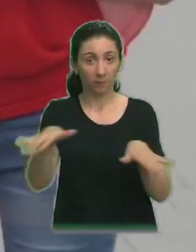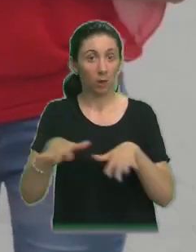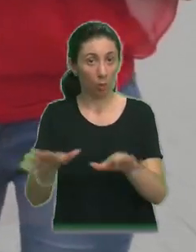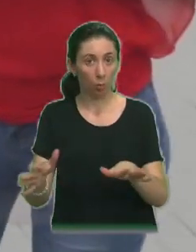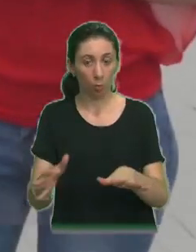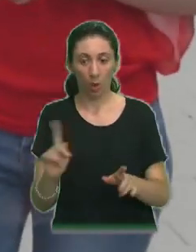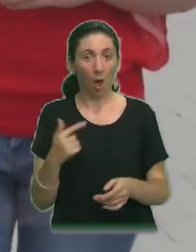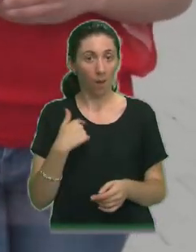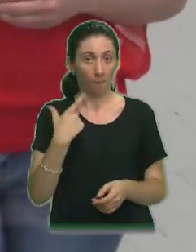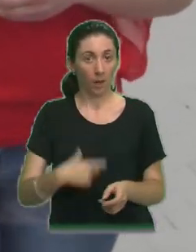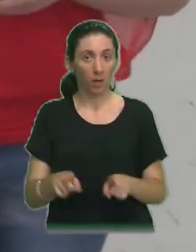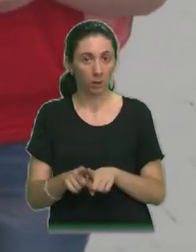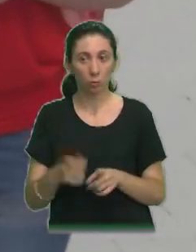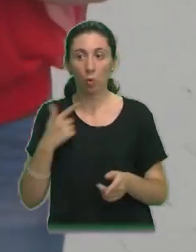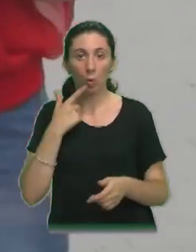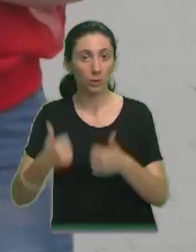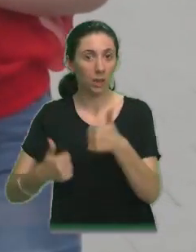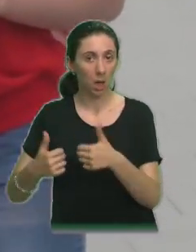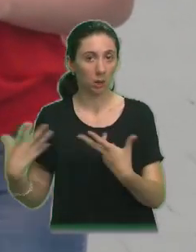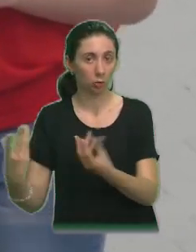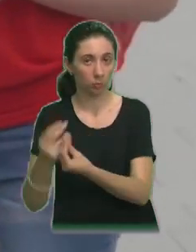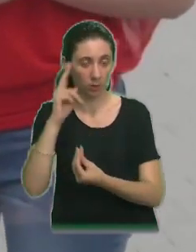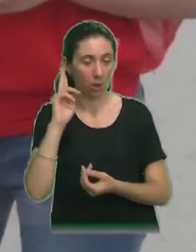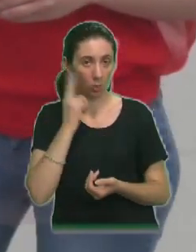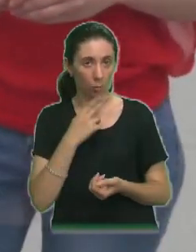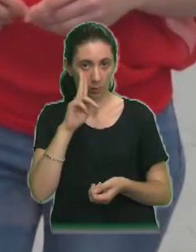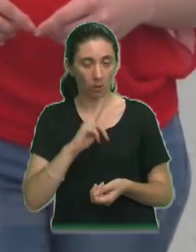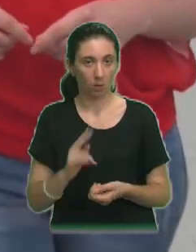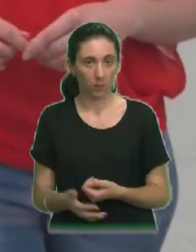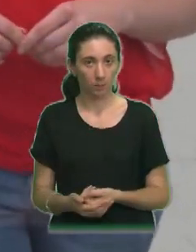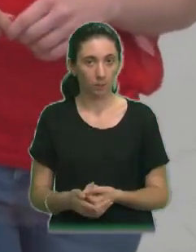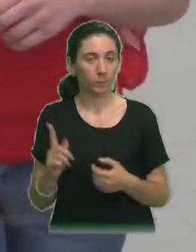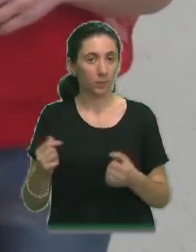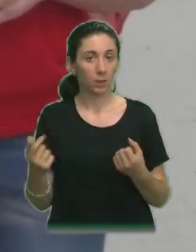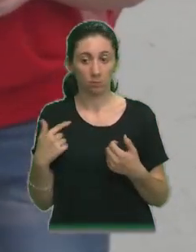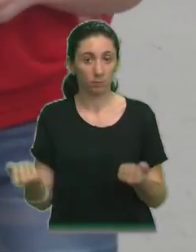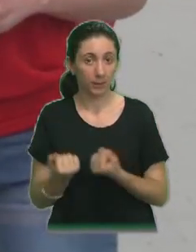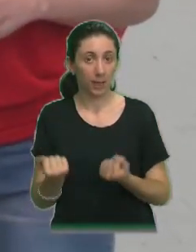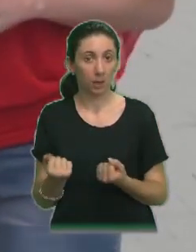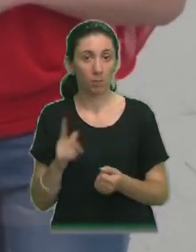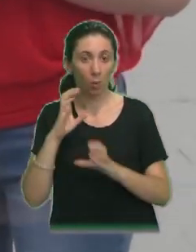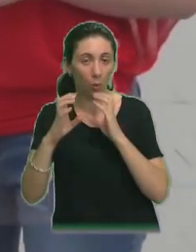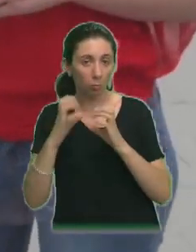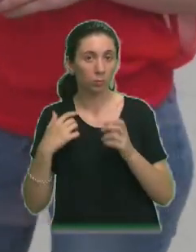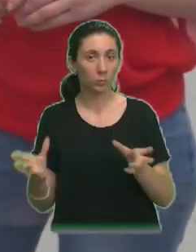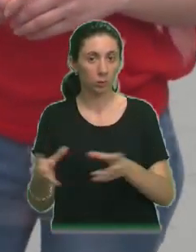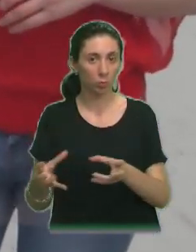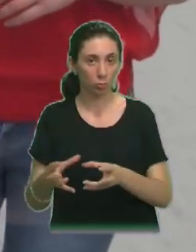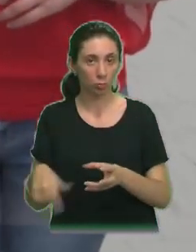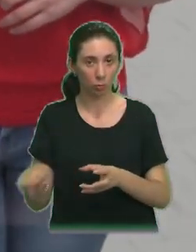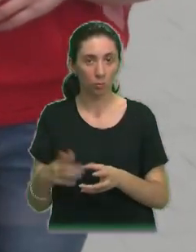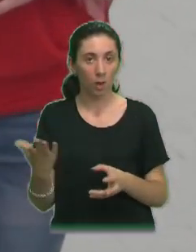mora poraditi. Trebalo bi to biti i opće kulture svih nas, a kamoli ne mene koja se natječem s njima i